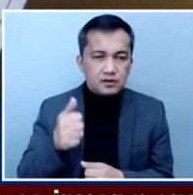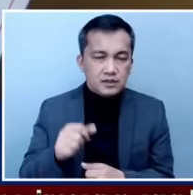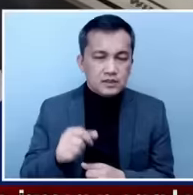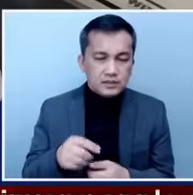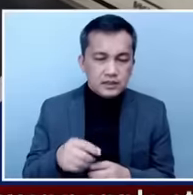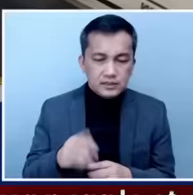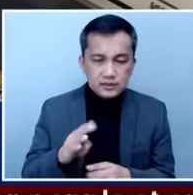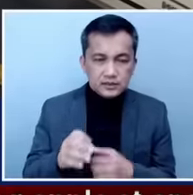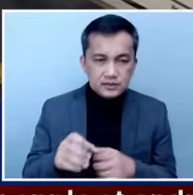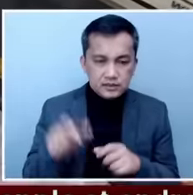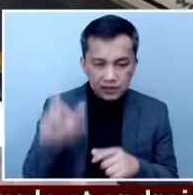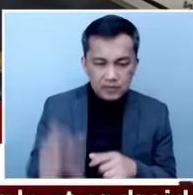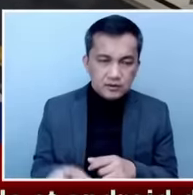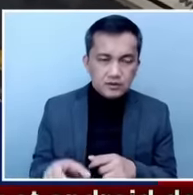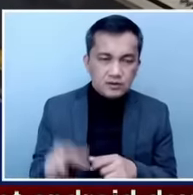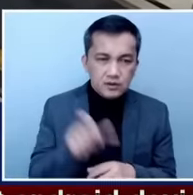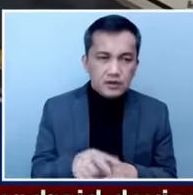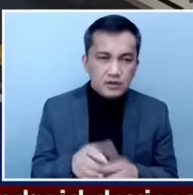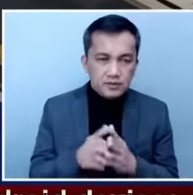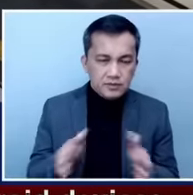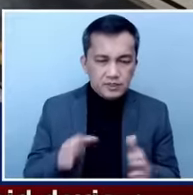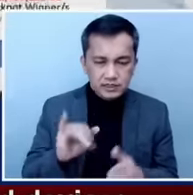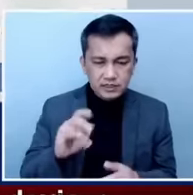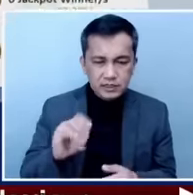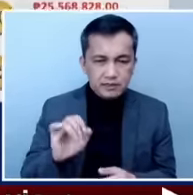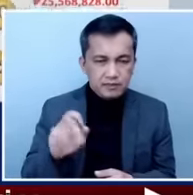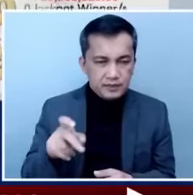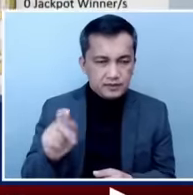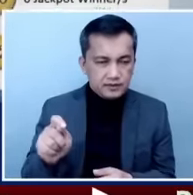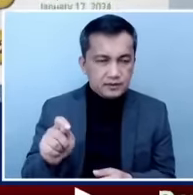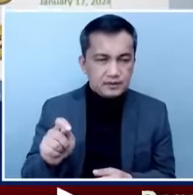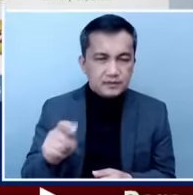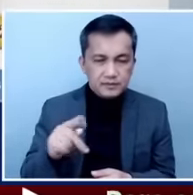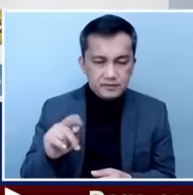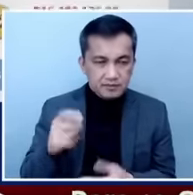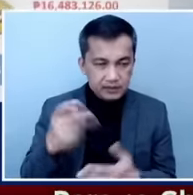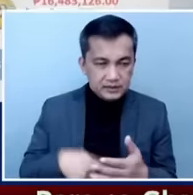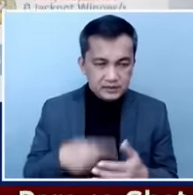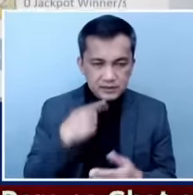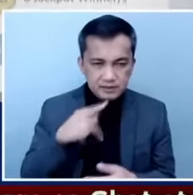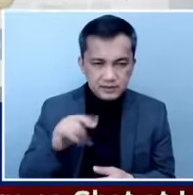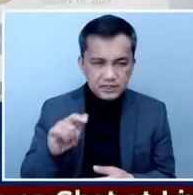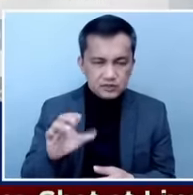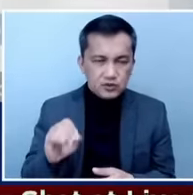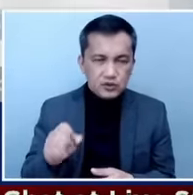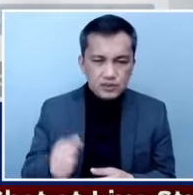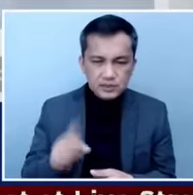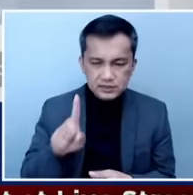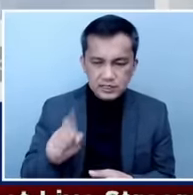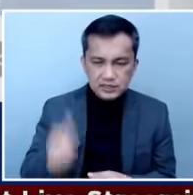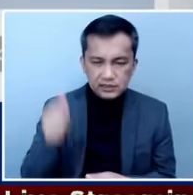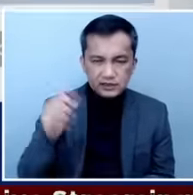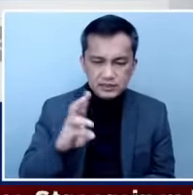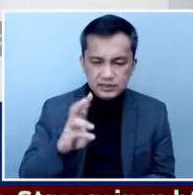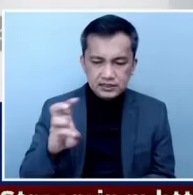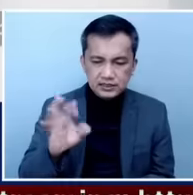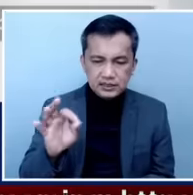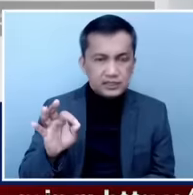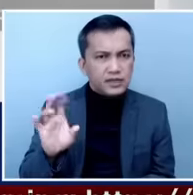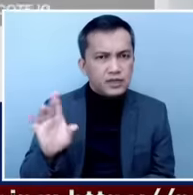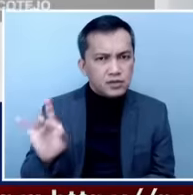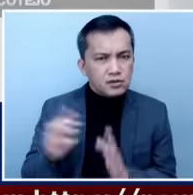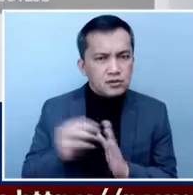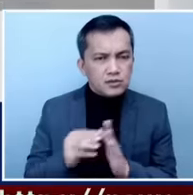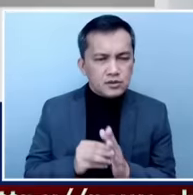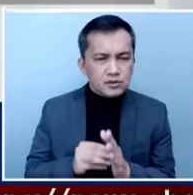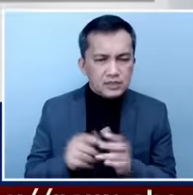mananaya lang ang malalaking jackpot prize. Ayon sa PCSO, may isang nanalo ng higit 698 million sa